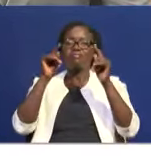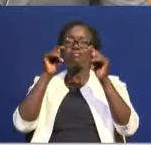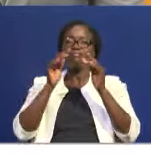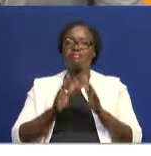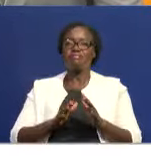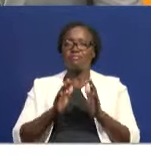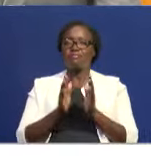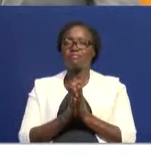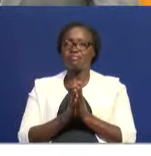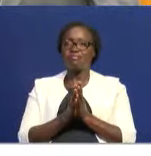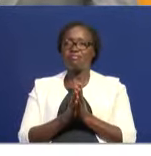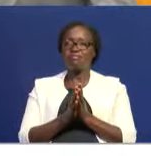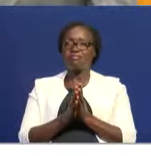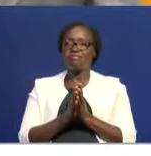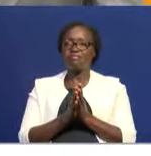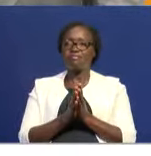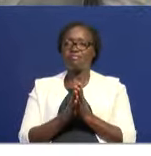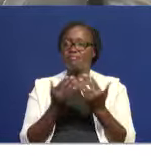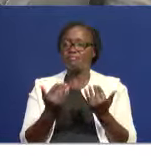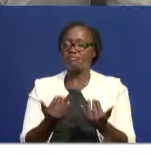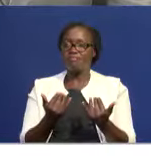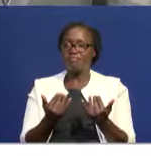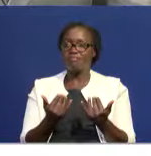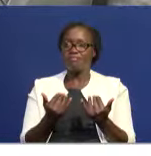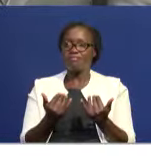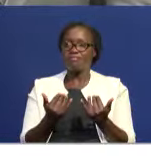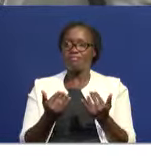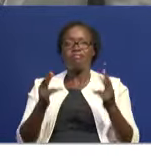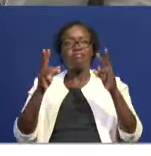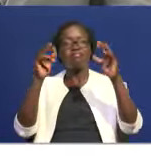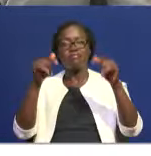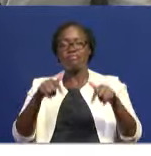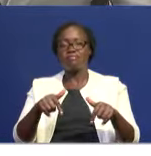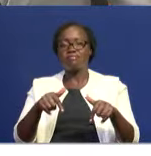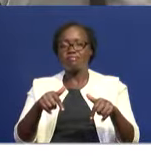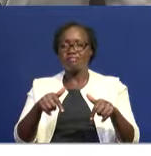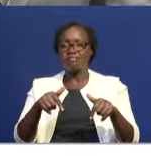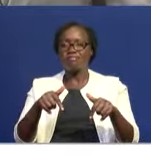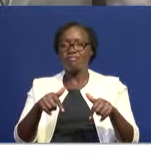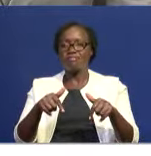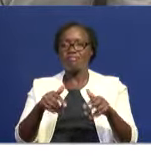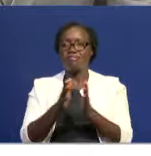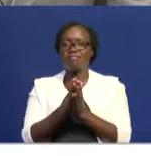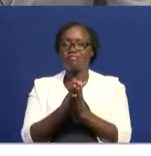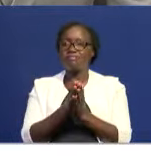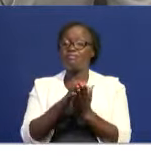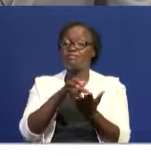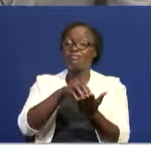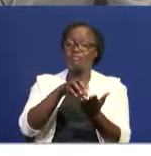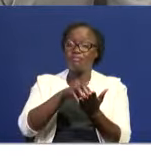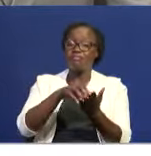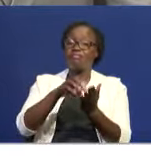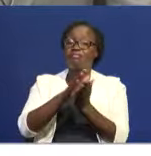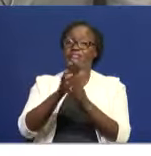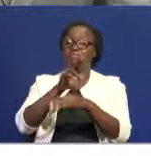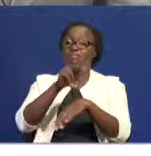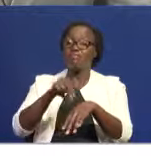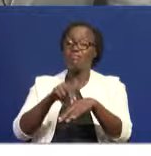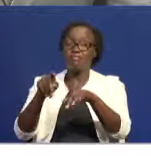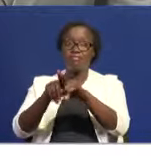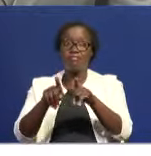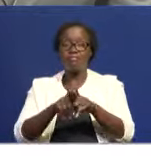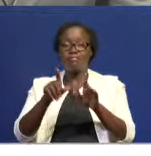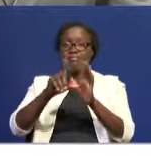Ni swala ambalo mtazamaji natuleta kwenye mada yetu kwa siku ya leo kuhusiana na mustakbali wa taifa. Kumbuka hapo baadaye pia